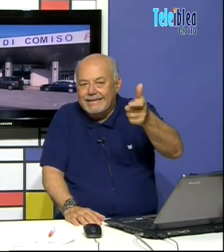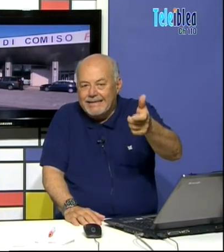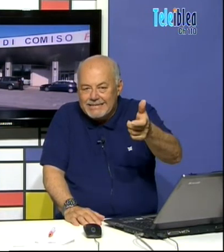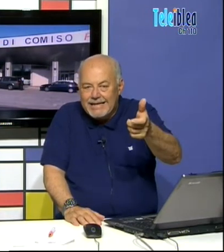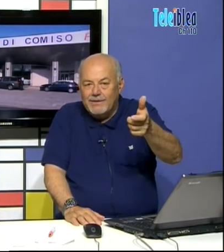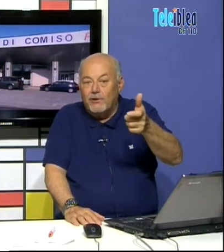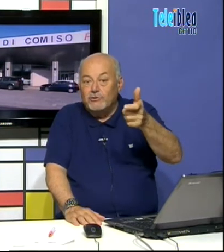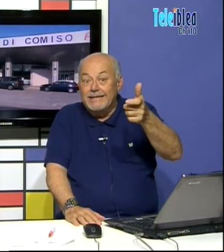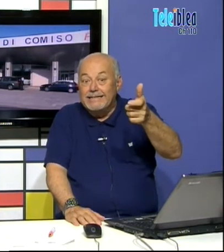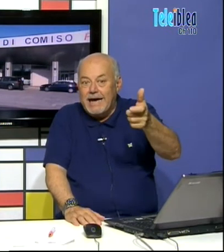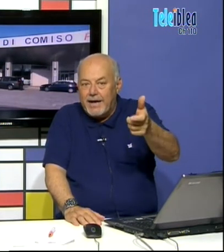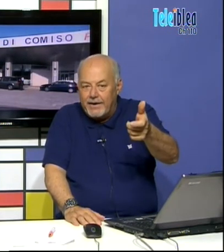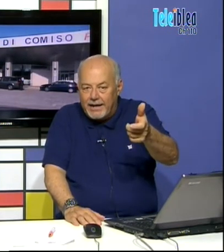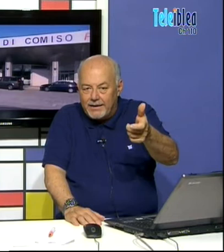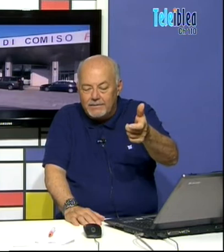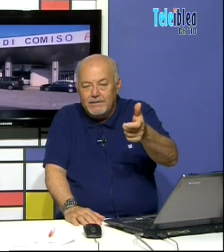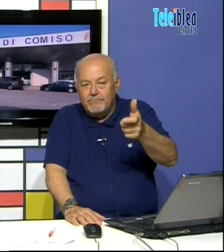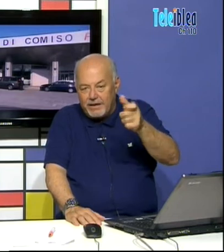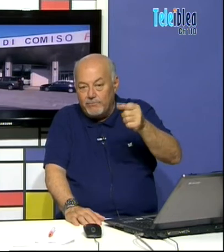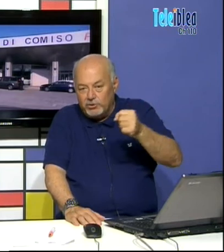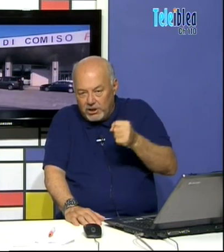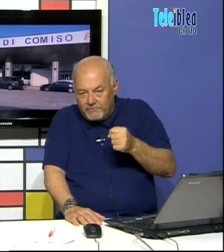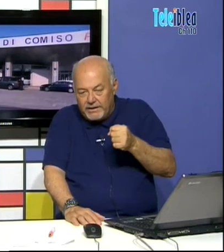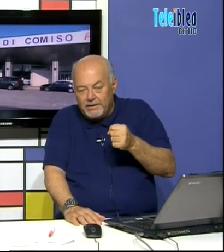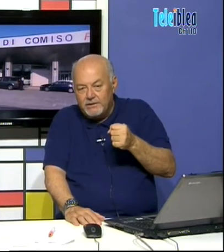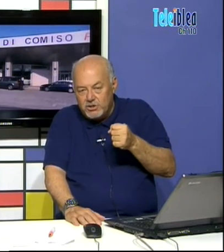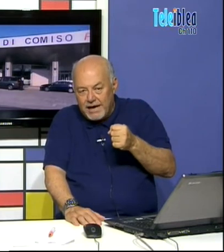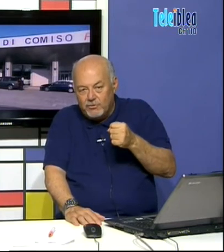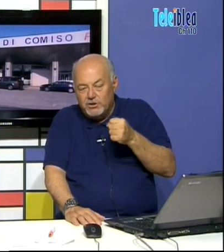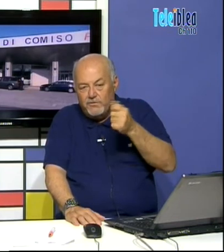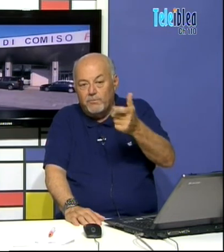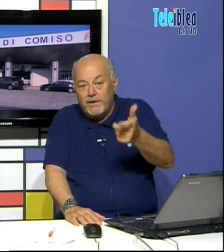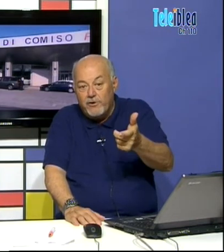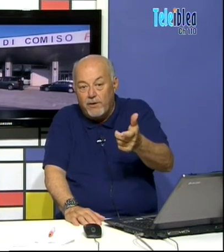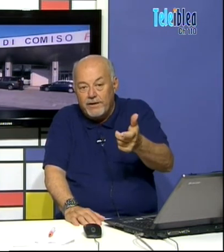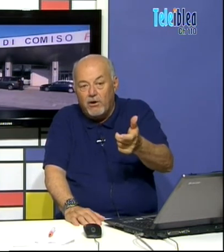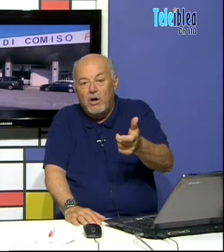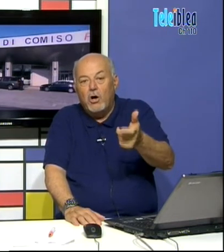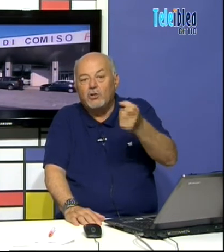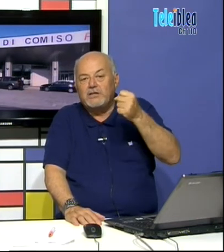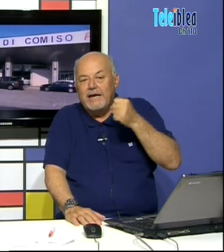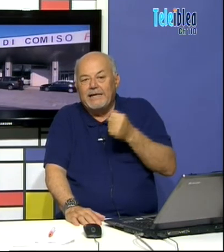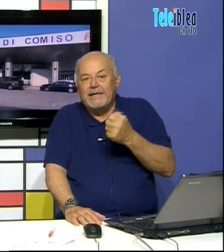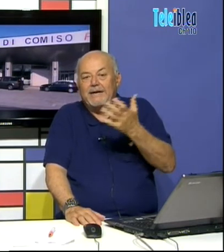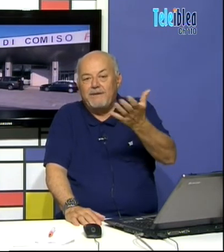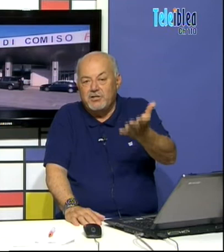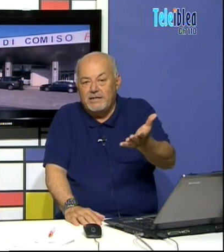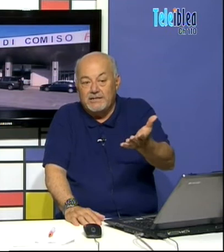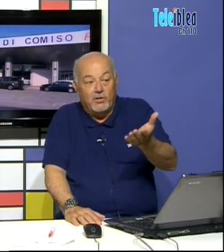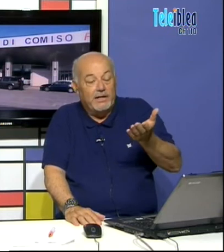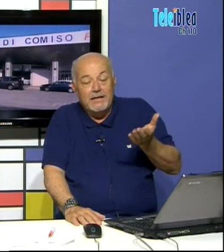chi è interessato a utilizzarla per motivi, diciamo, di sviluppo economico ottiene